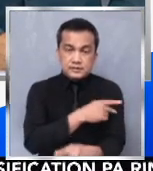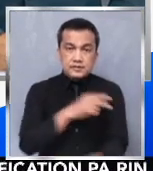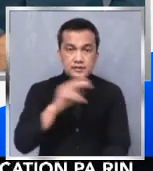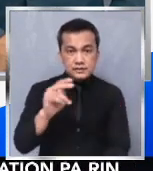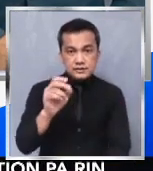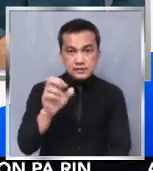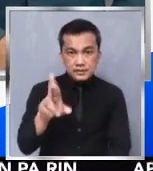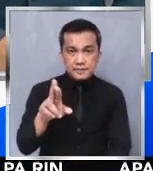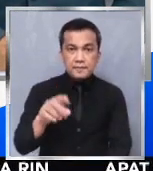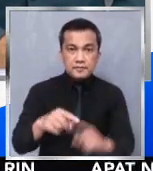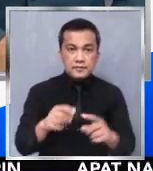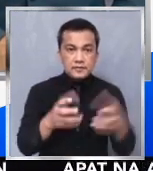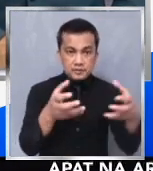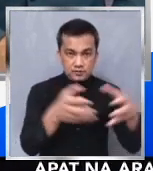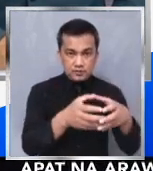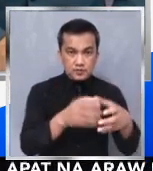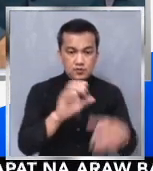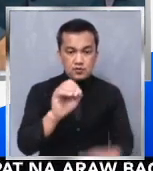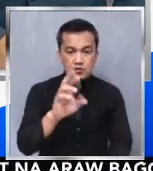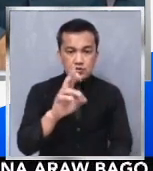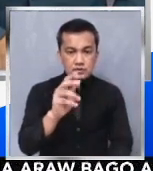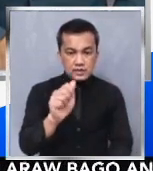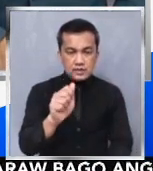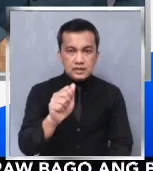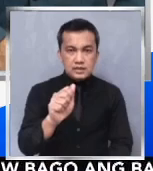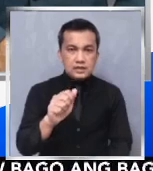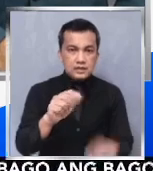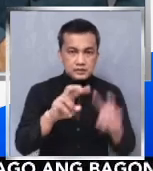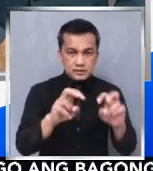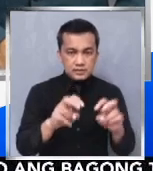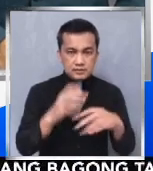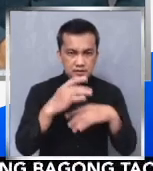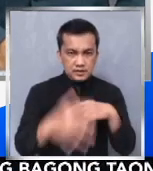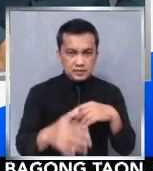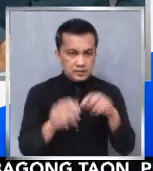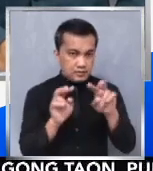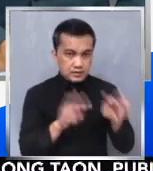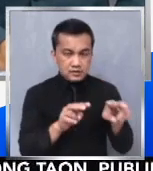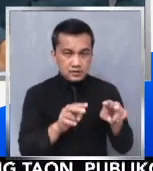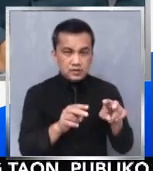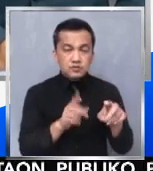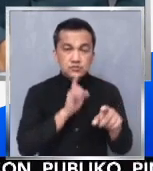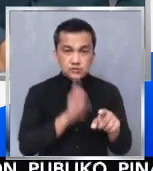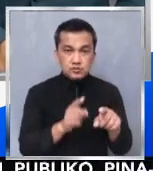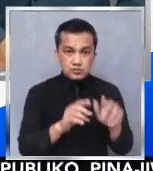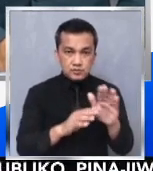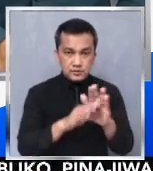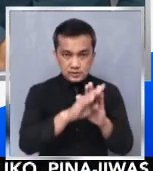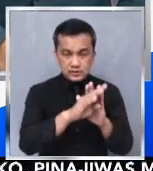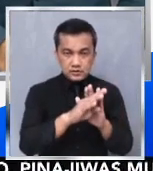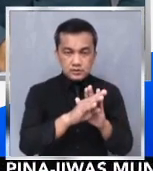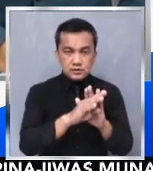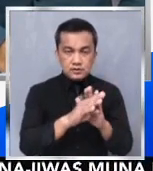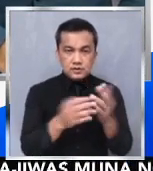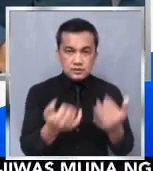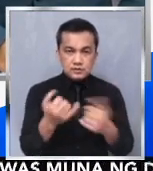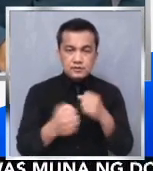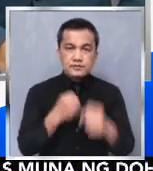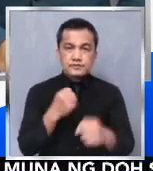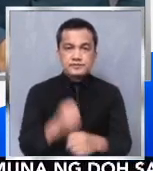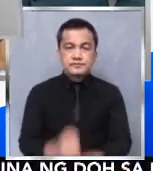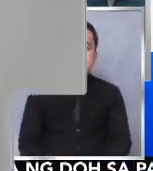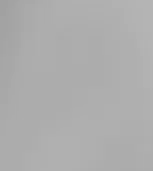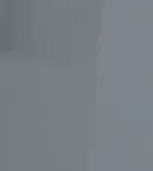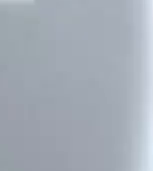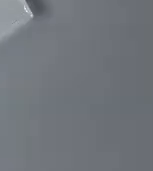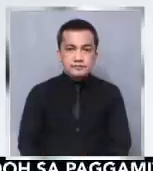Okta Research, masyado pang maaga para makita kung pataas nga ang kaso ngayong taon. Yan ang tinutukan ni Leigh